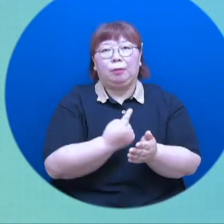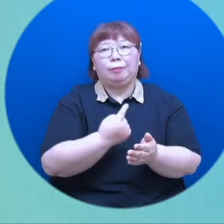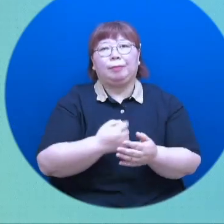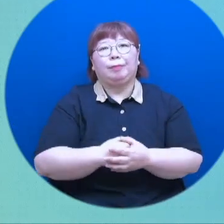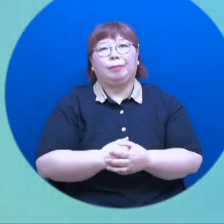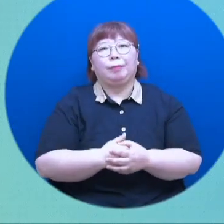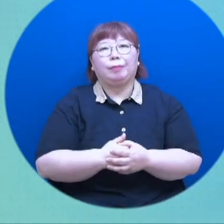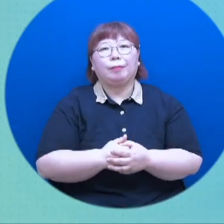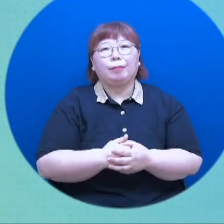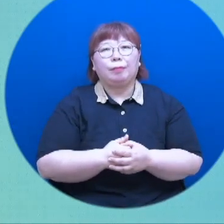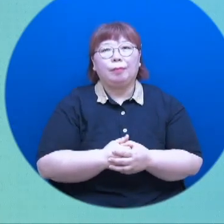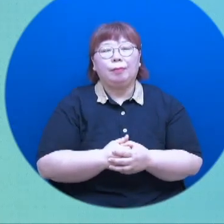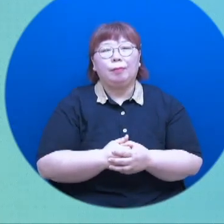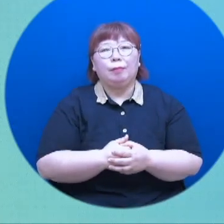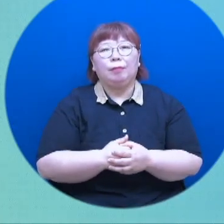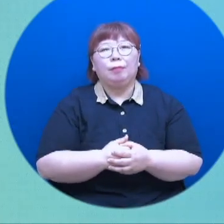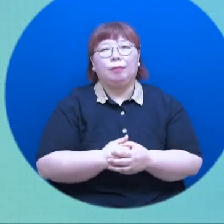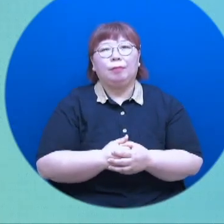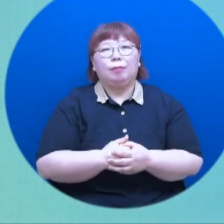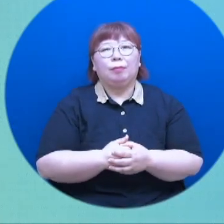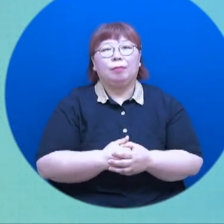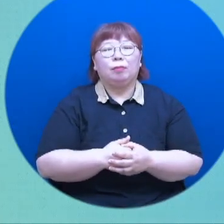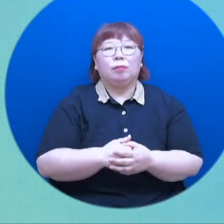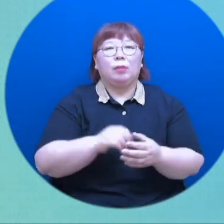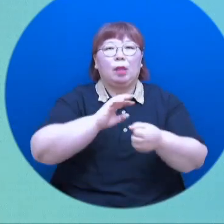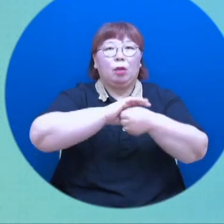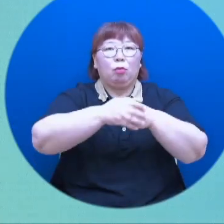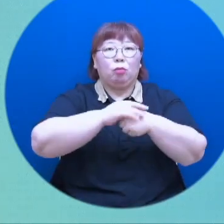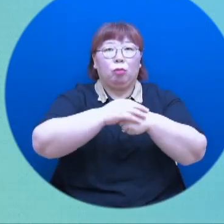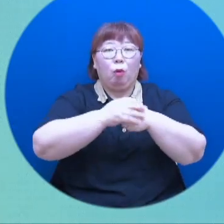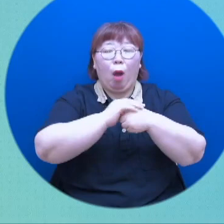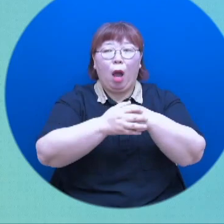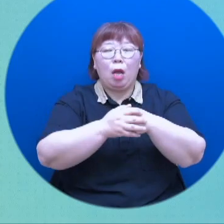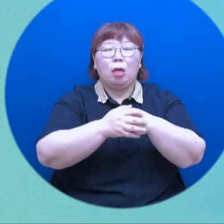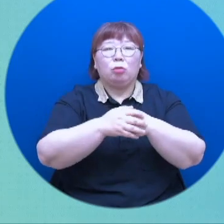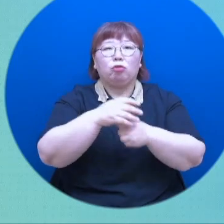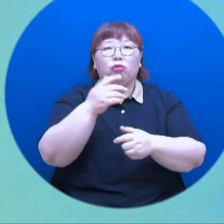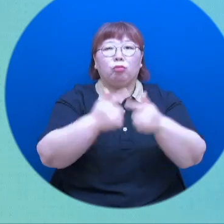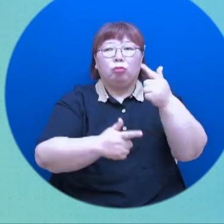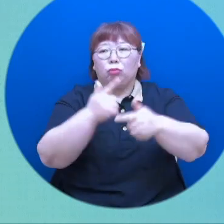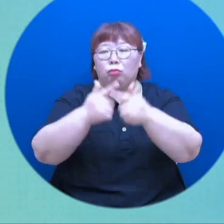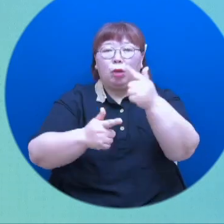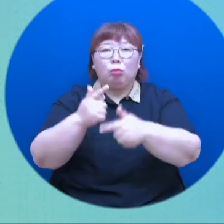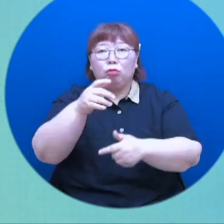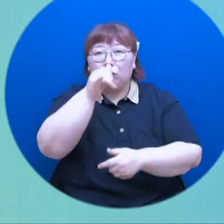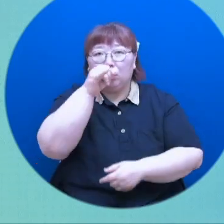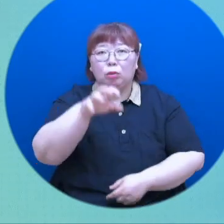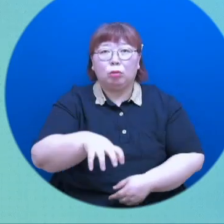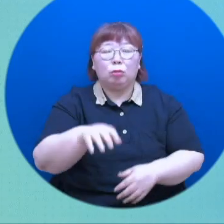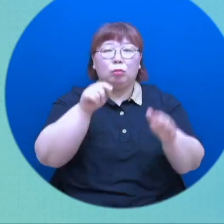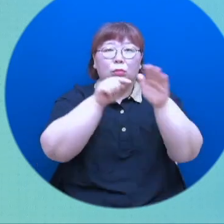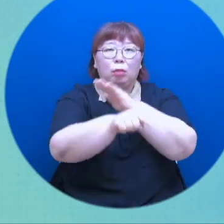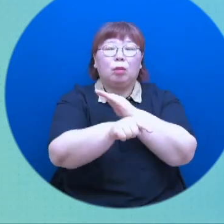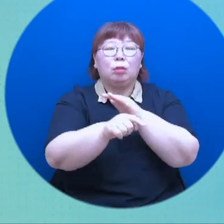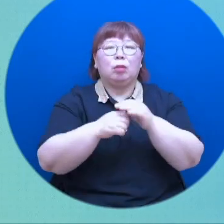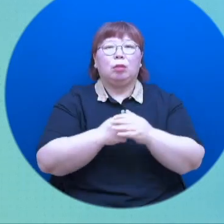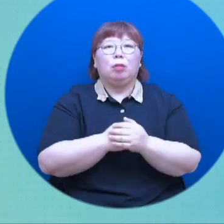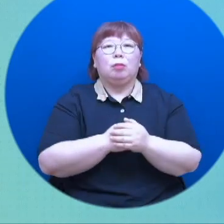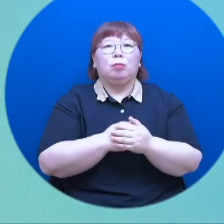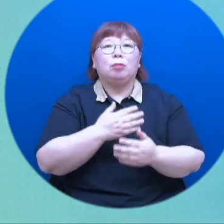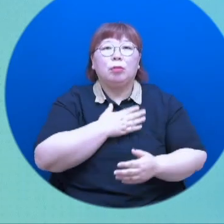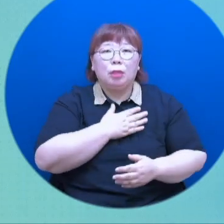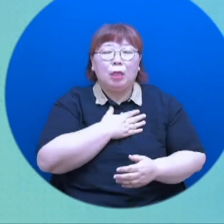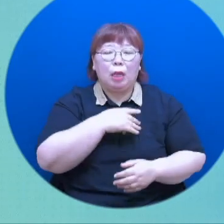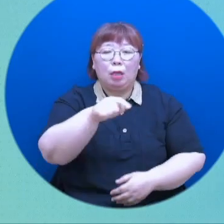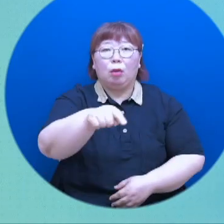나오다가 아무래도 안 되겠다. 과수원을 지나오는데 과수원 주인에게 찾아가서 제가